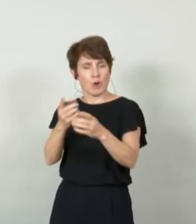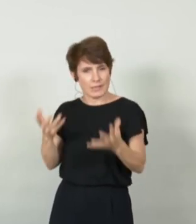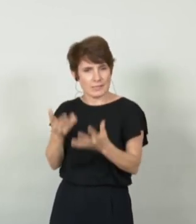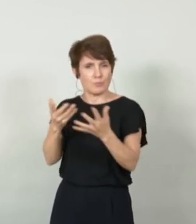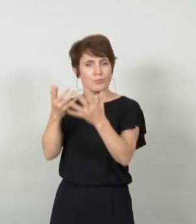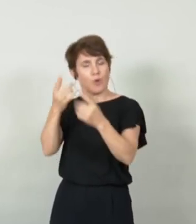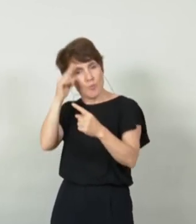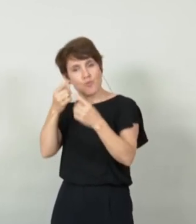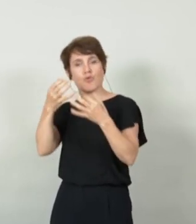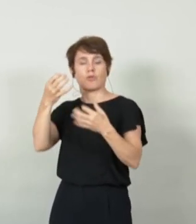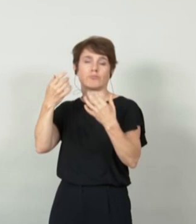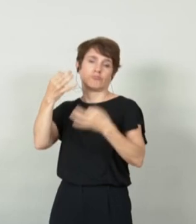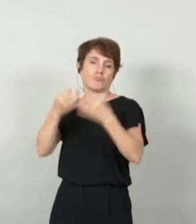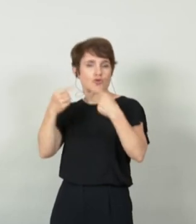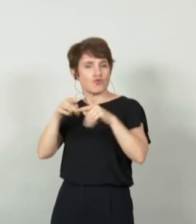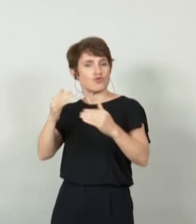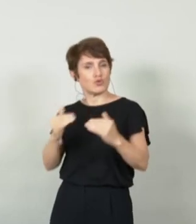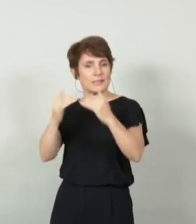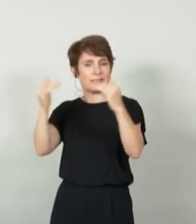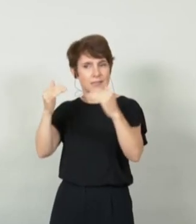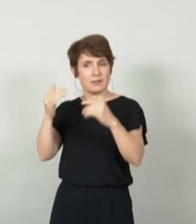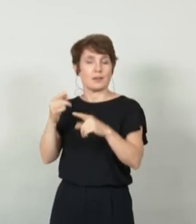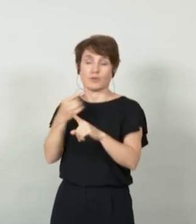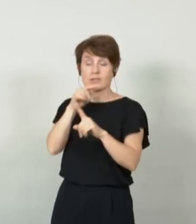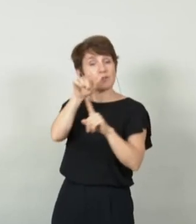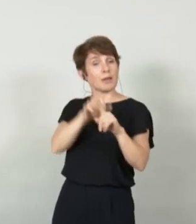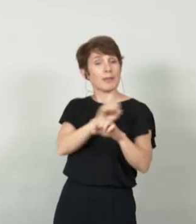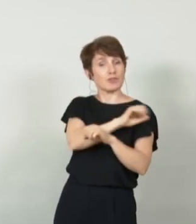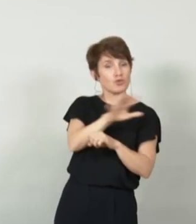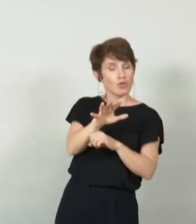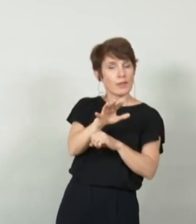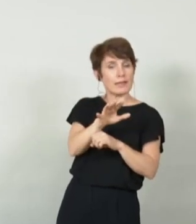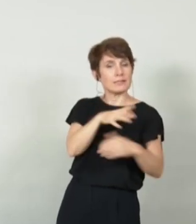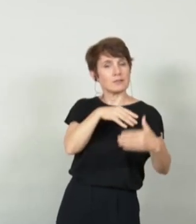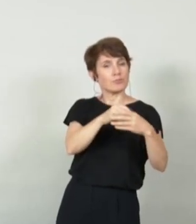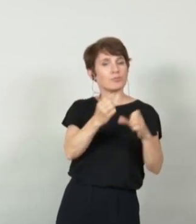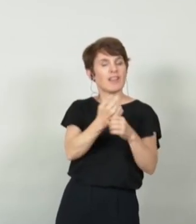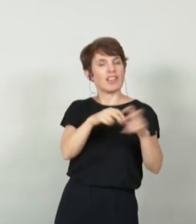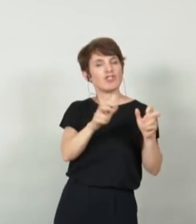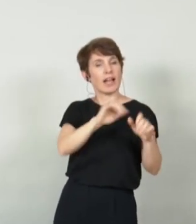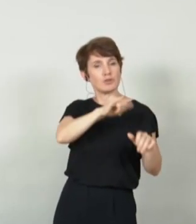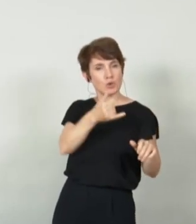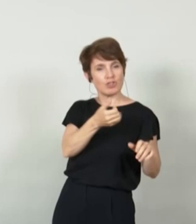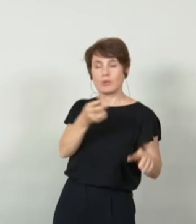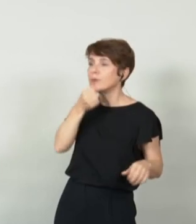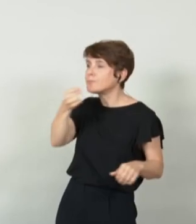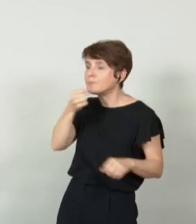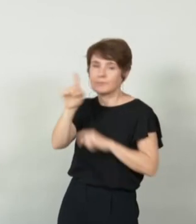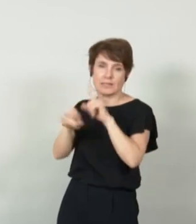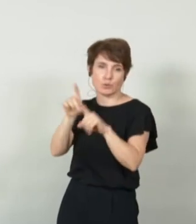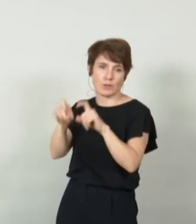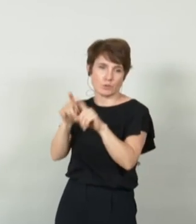soirée sera animée notamment par Paul ouzymeyerson qui les journalistes à radiologie à Paris je rappelle quand même le contexte